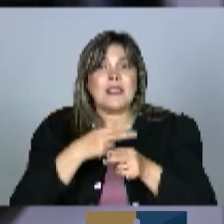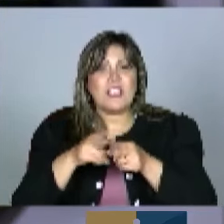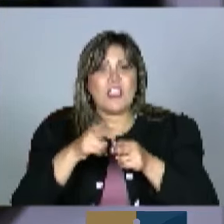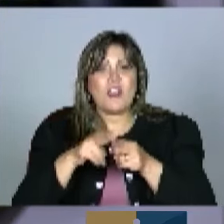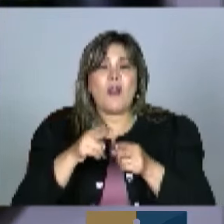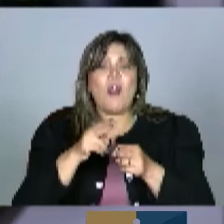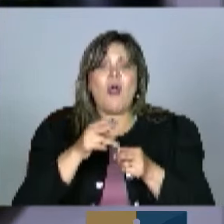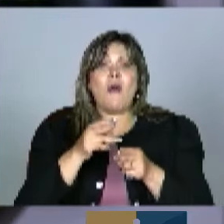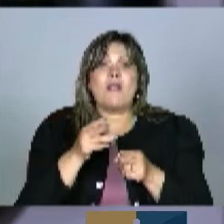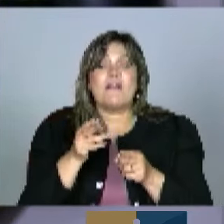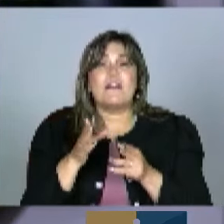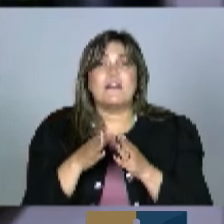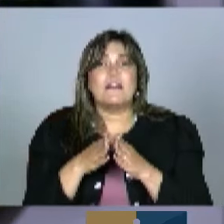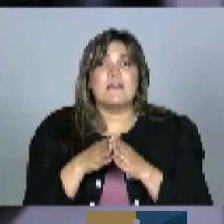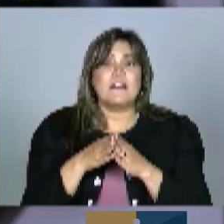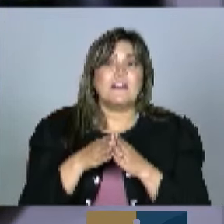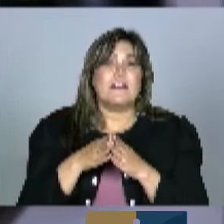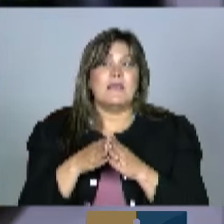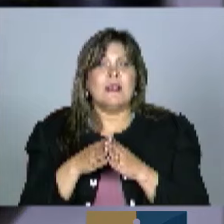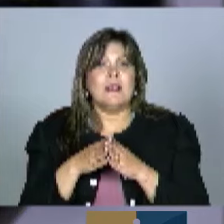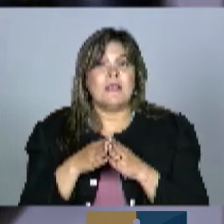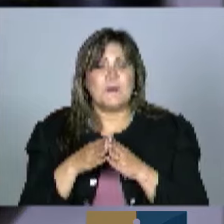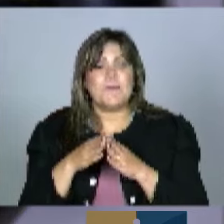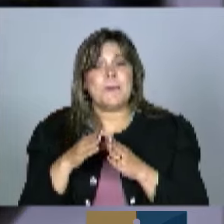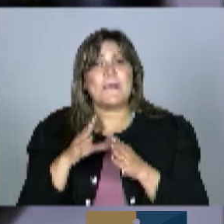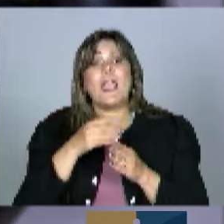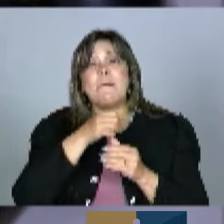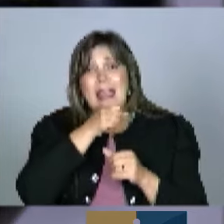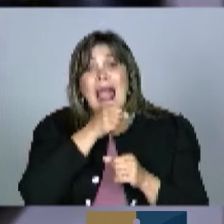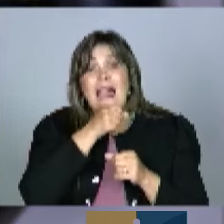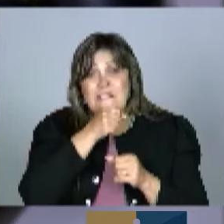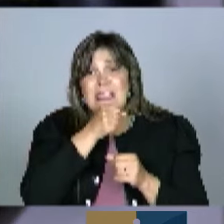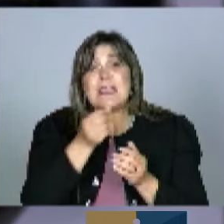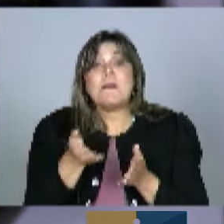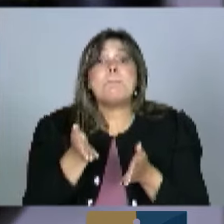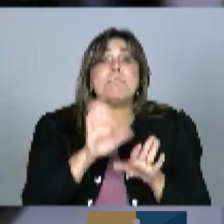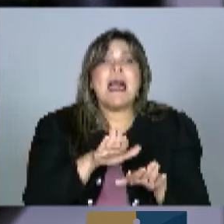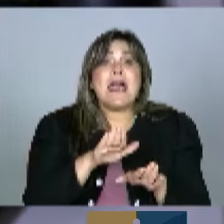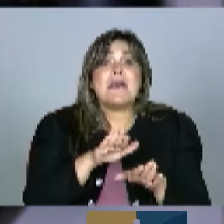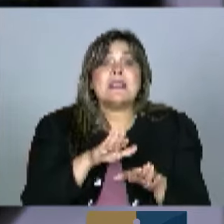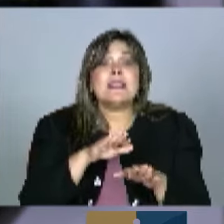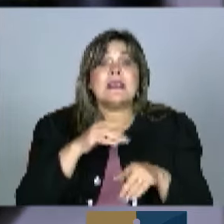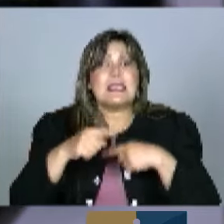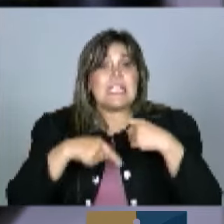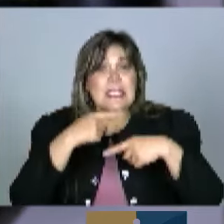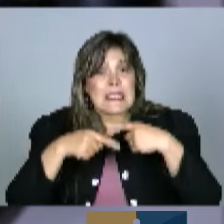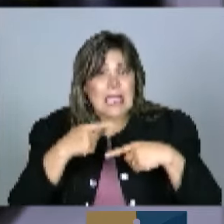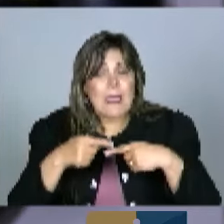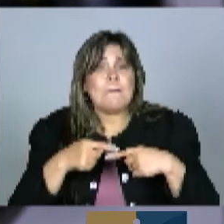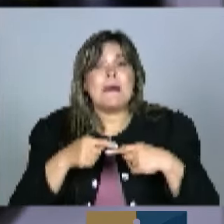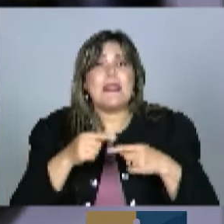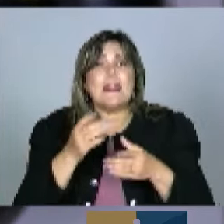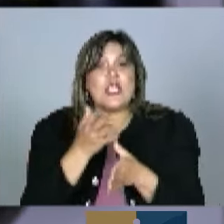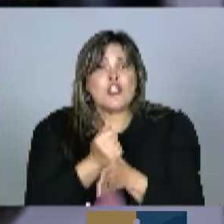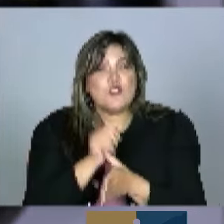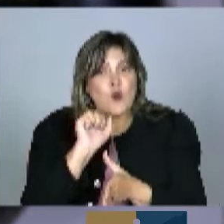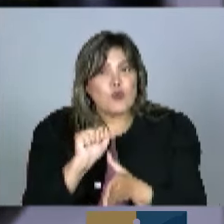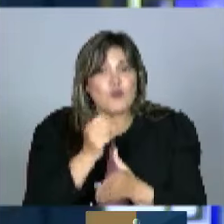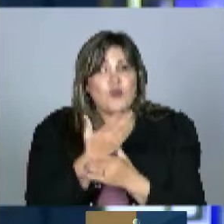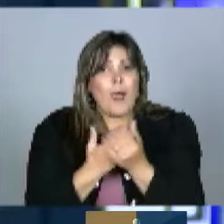وفاه الحفيد يمتد الى زوجته وابنائه ايضا حاضر يا فندم في اي استفسار يا فندم